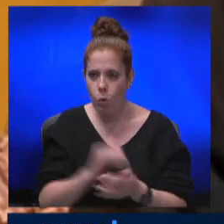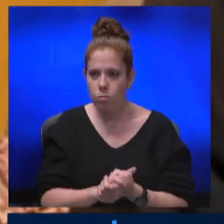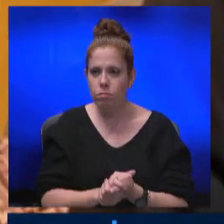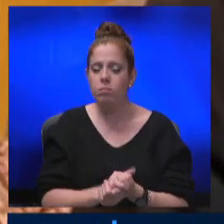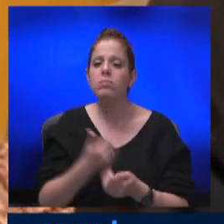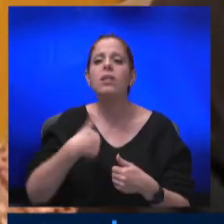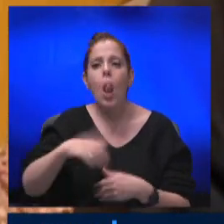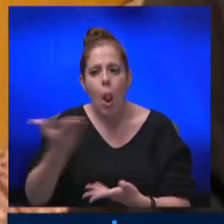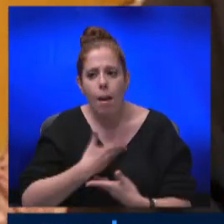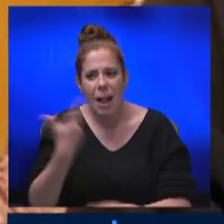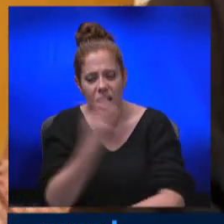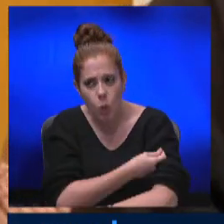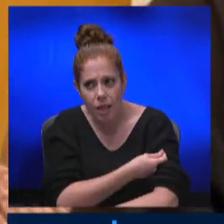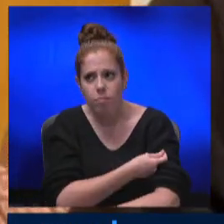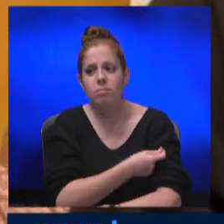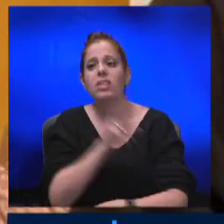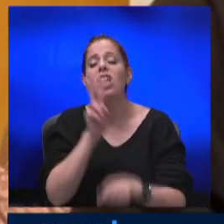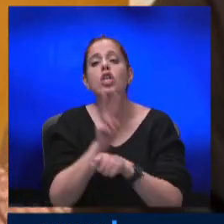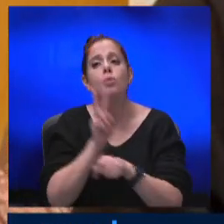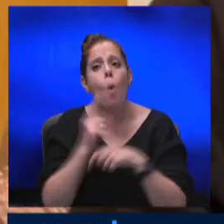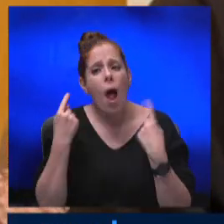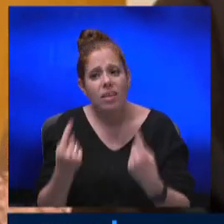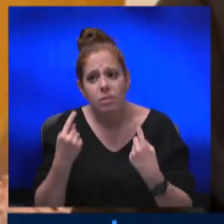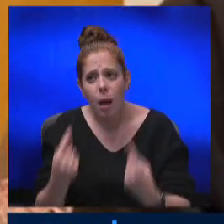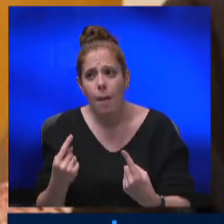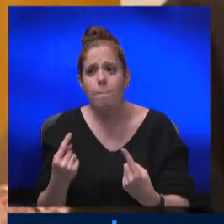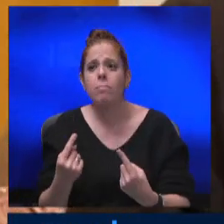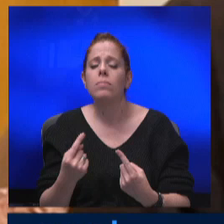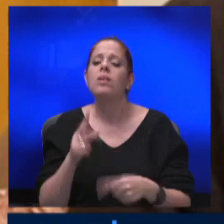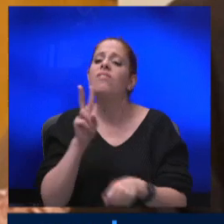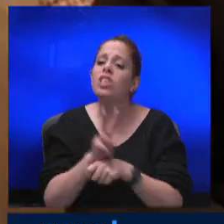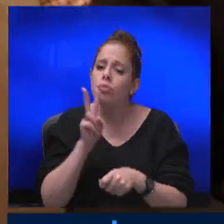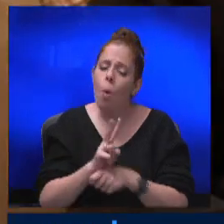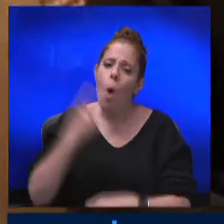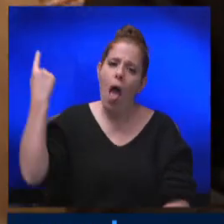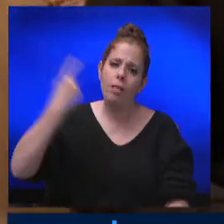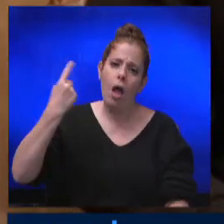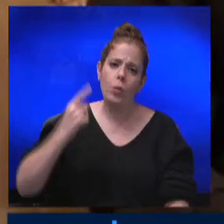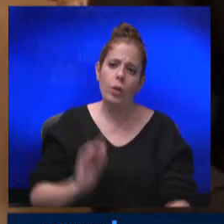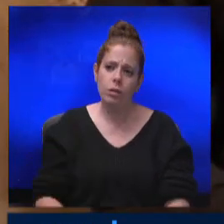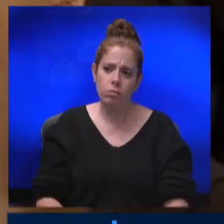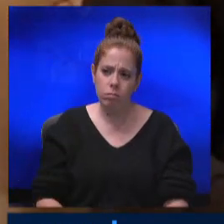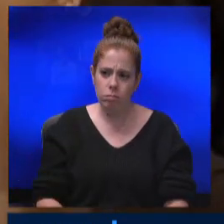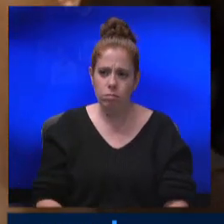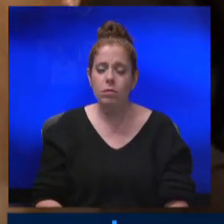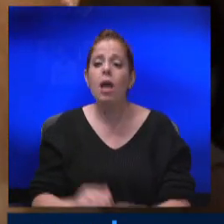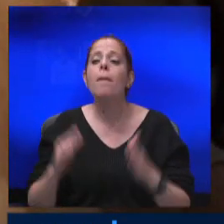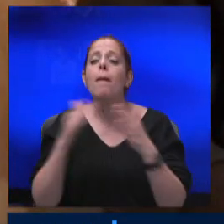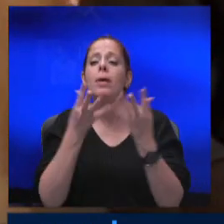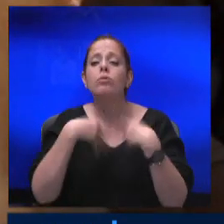את החיסונים. תשמרו על עצמכם ותשמרו על ההנחיות. בבית משפחת חג'י יחיה